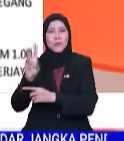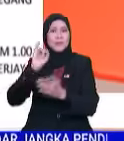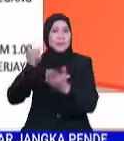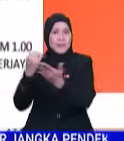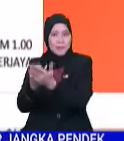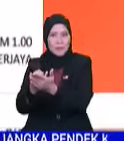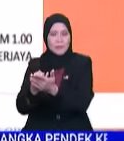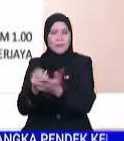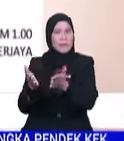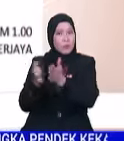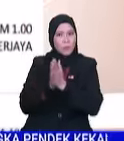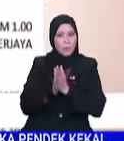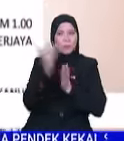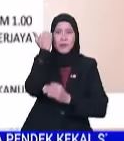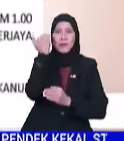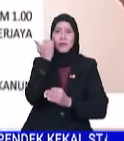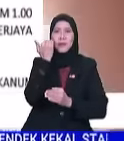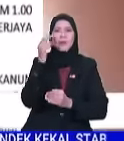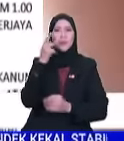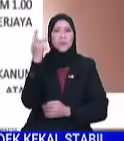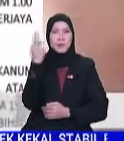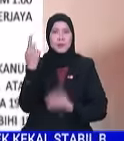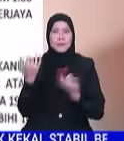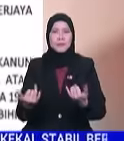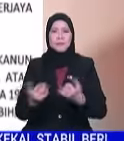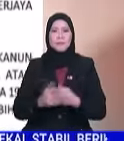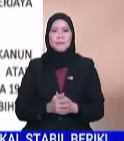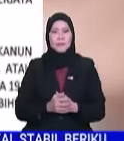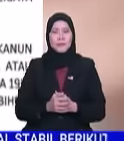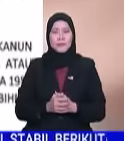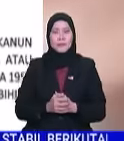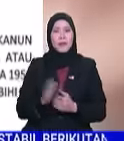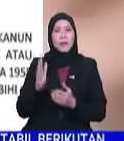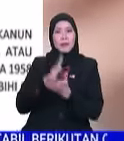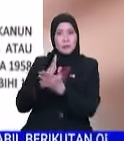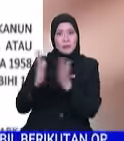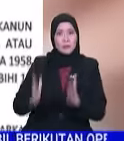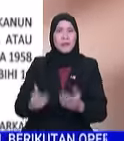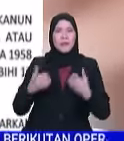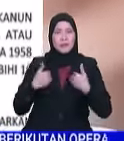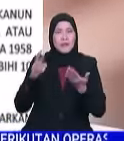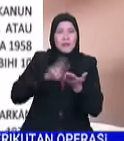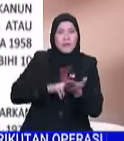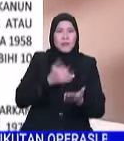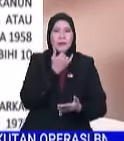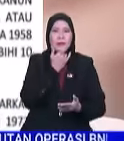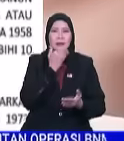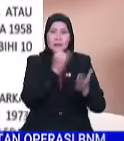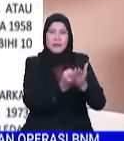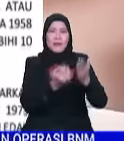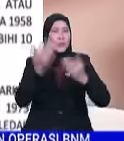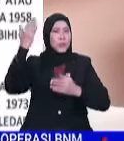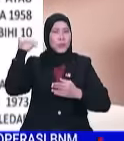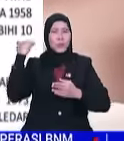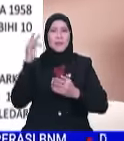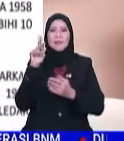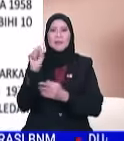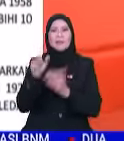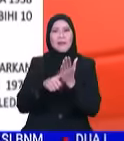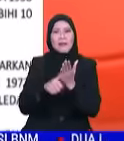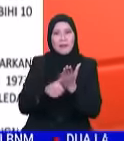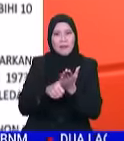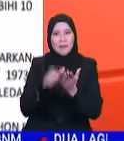Jenayah dipohon di Mahkamah Majistret Kuching hari ini. Suspek juga mempunyai satu rekod kesalahan jenayah lampau, kes